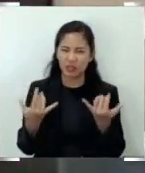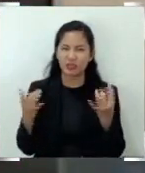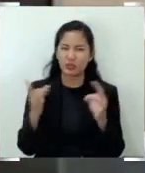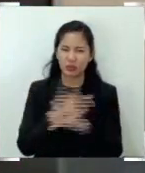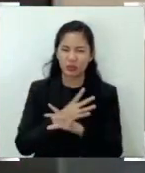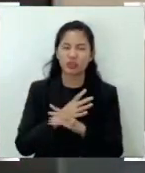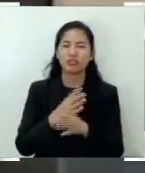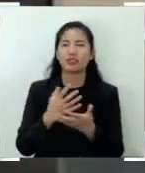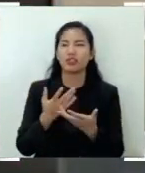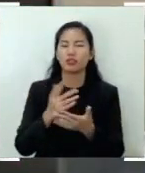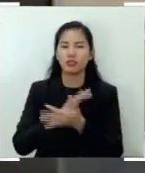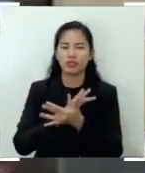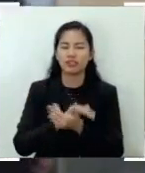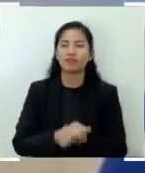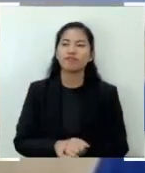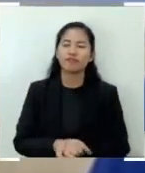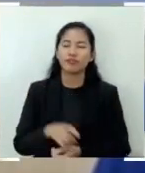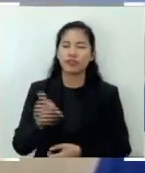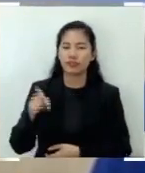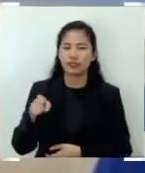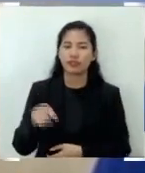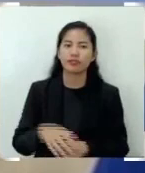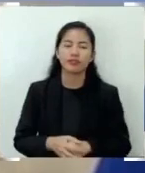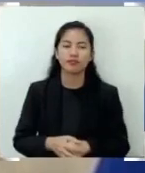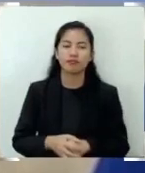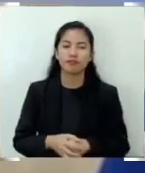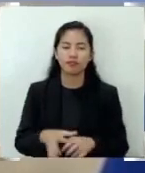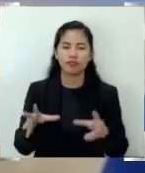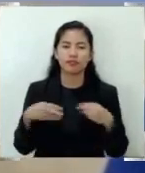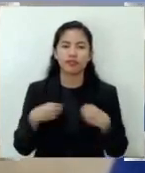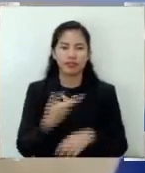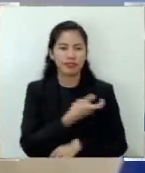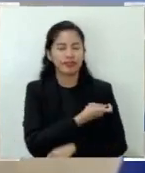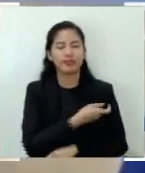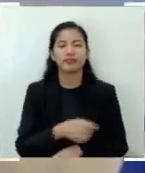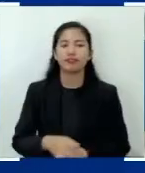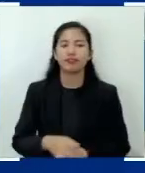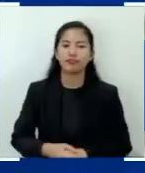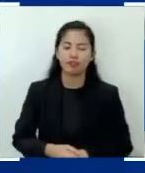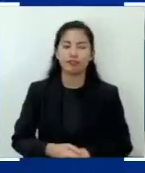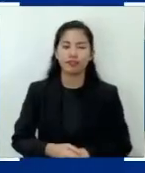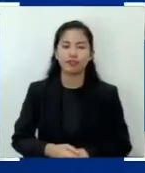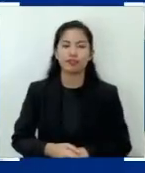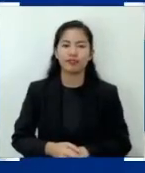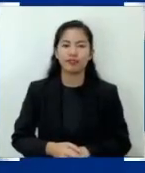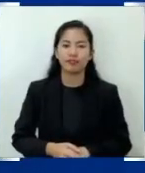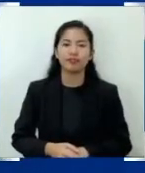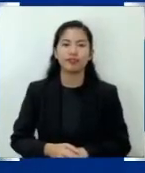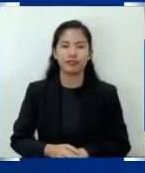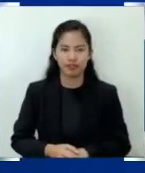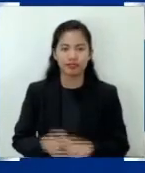talaga ng confirmation. Mula sa customer hanggang employee, lahat po sila dapat vaccinated. Simula naman